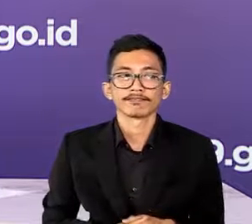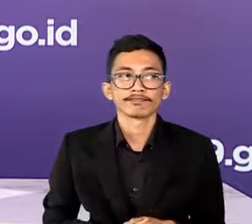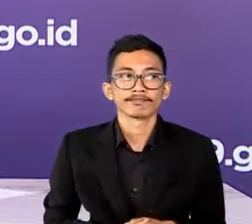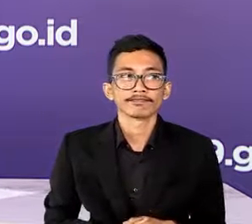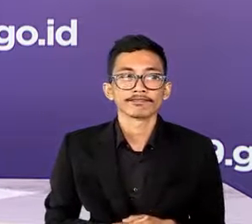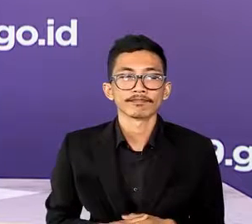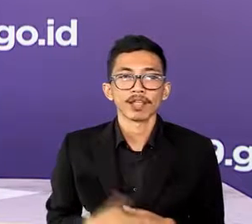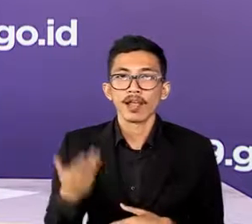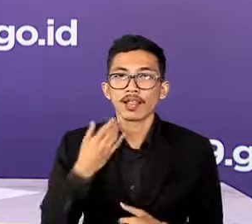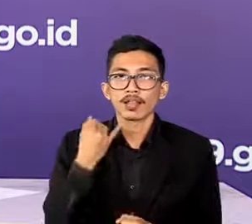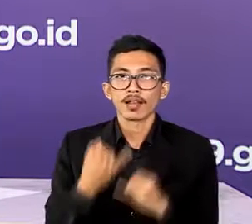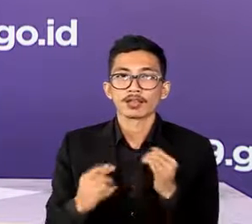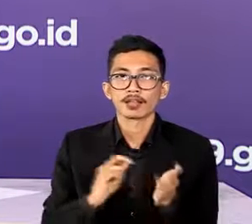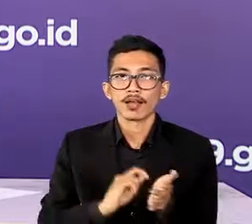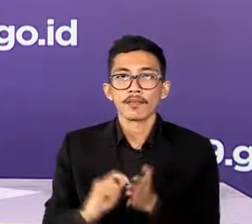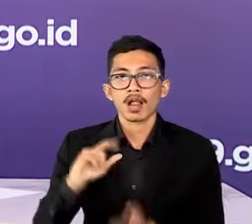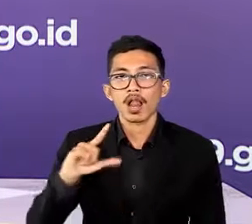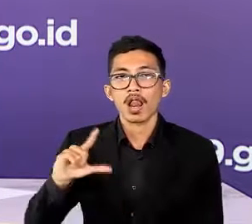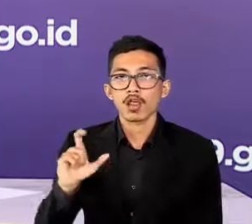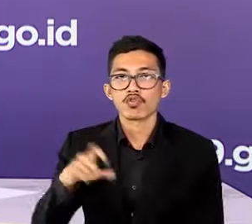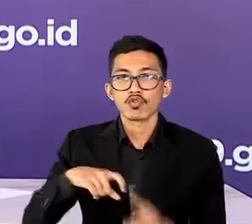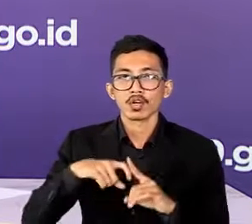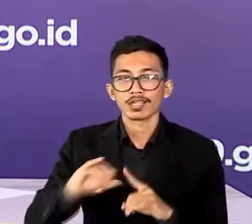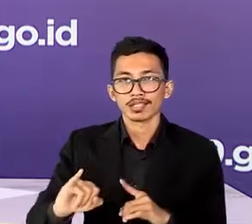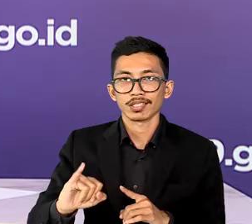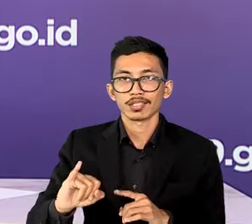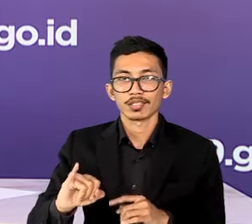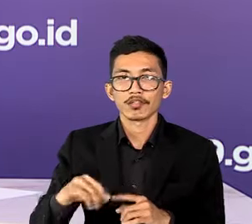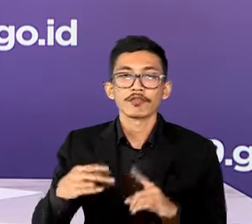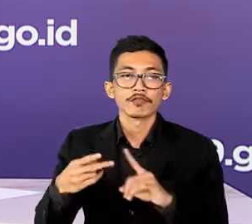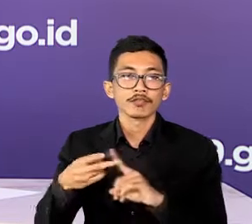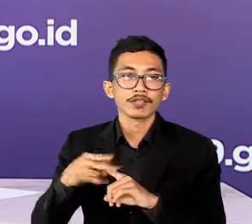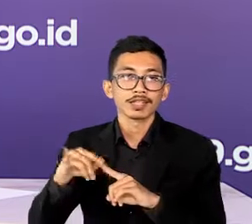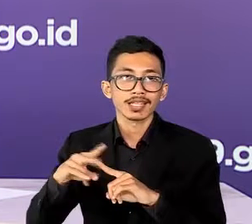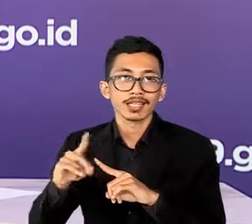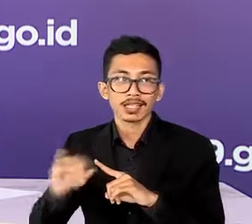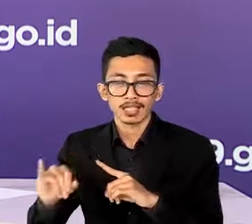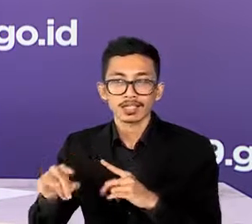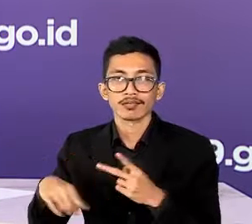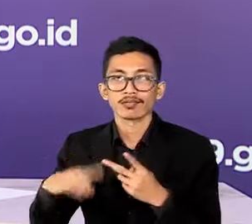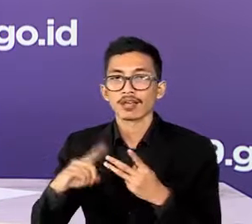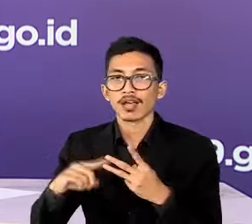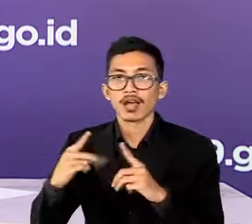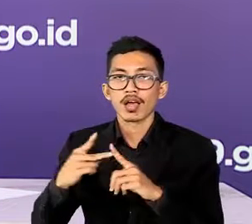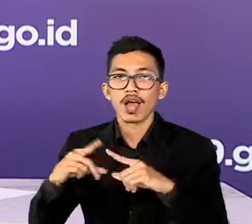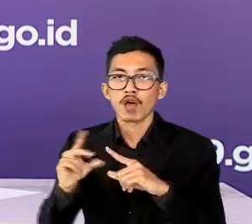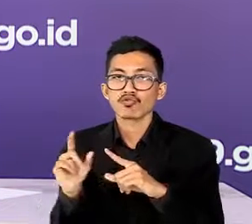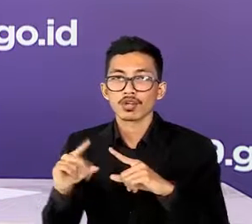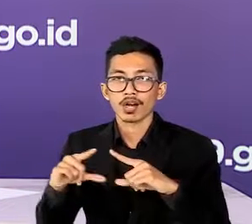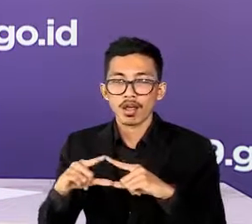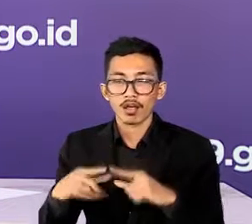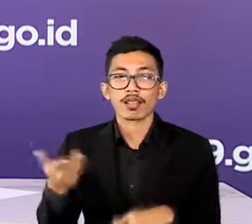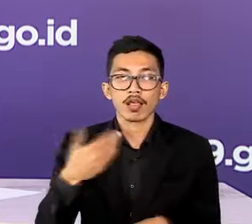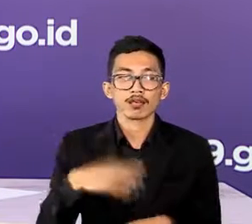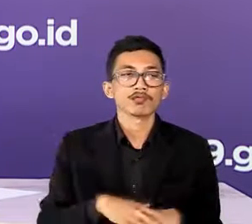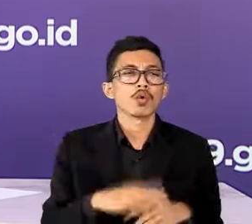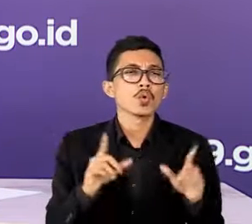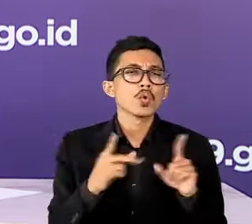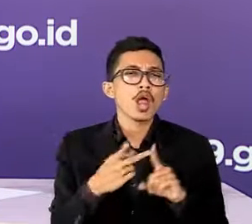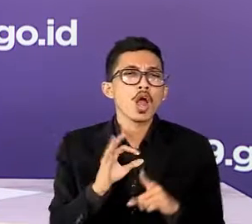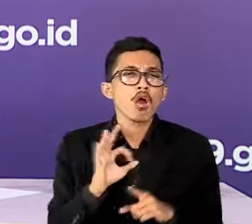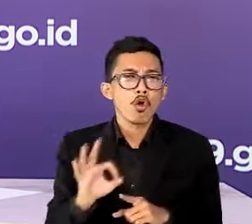Hai pertanyaan terakhir dari Lucky lokadata Fitri liputan6.com dan Haura Republika Who sebelumnya mengatakan